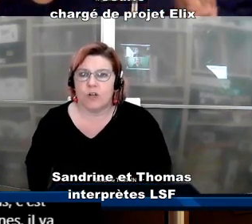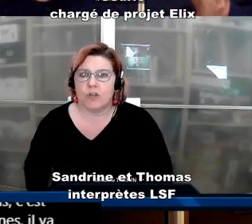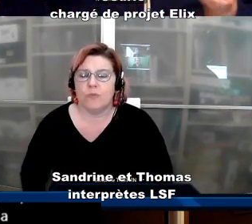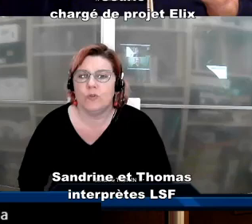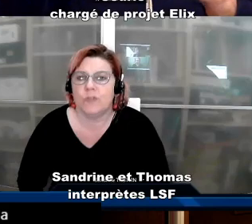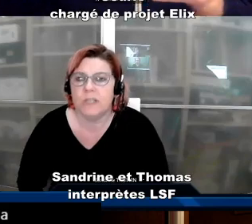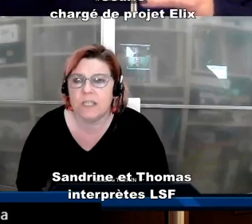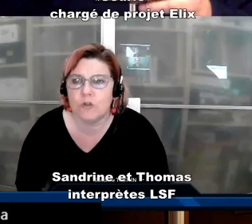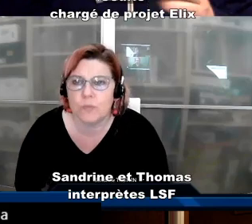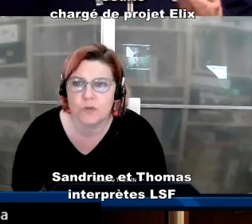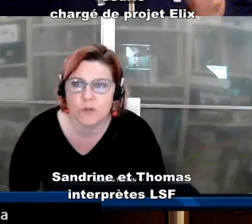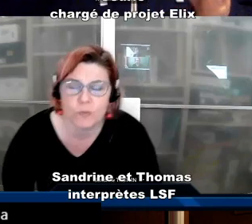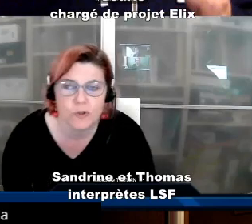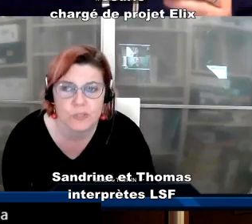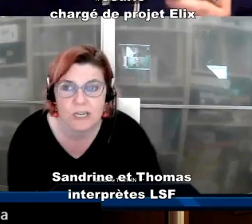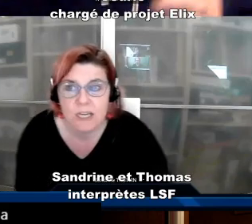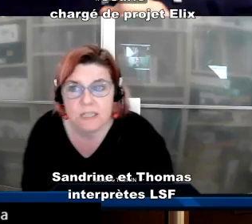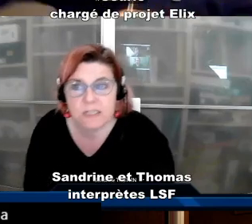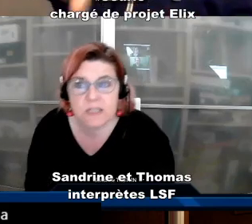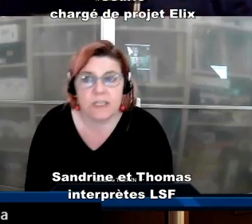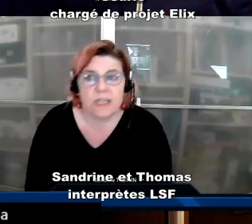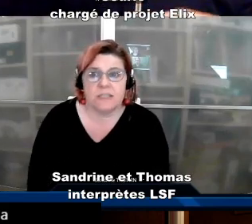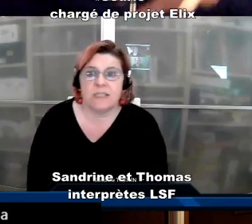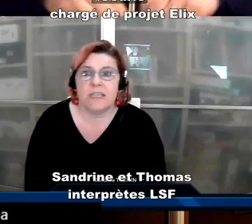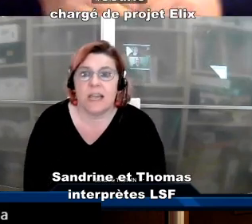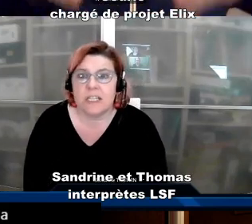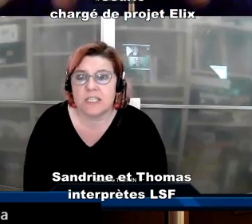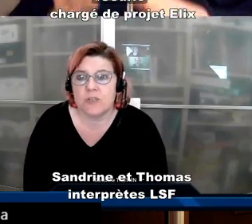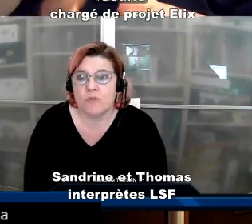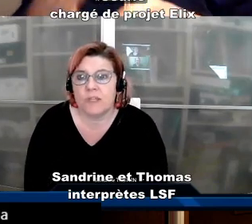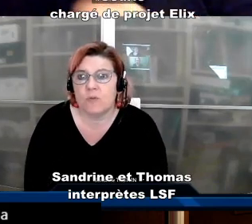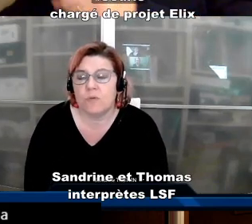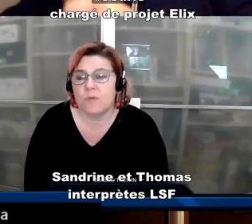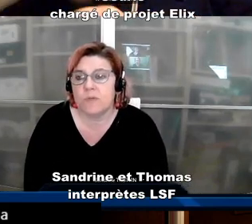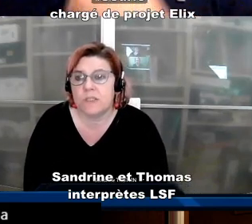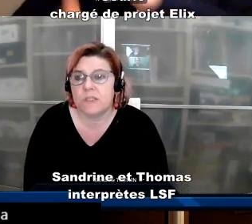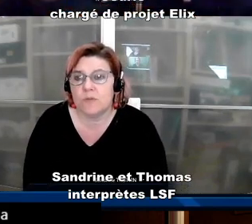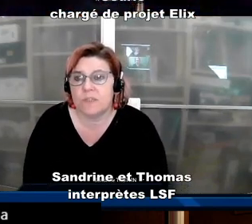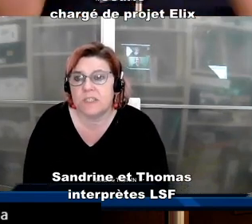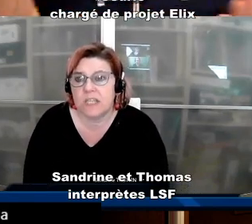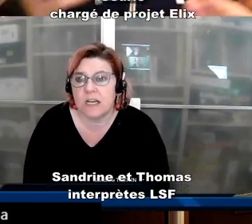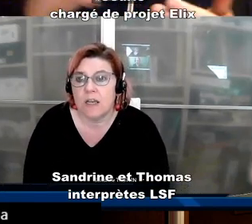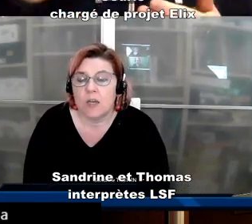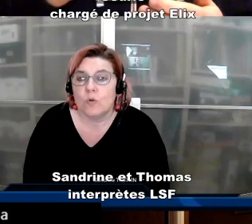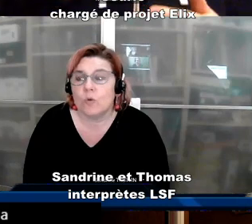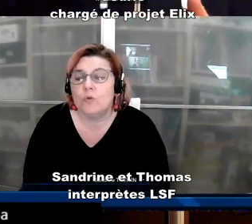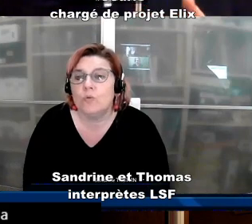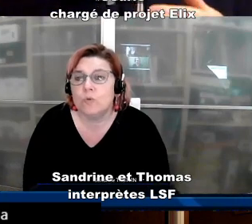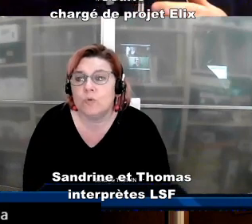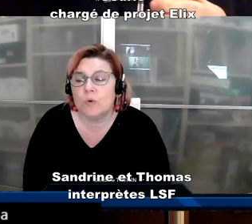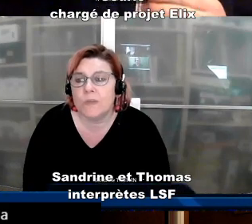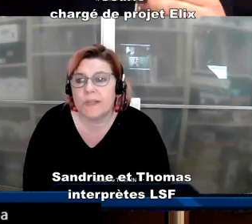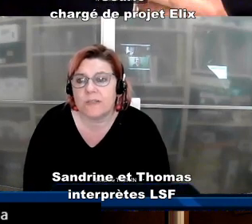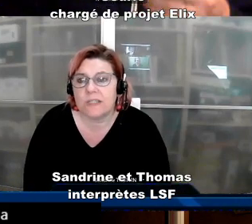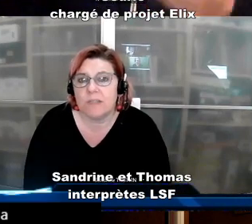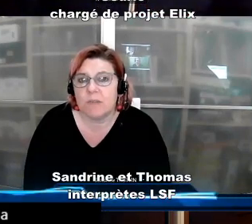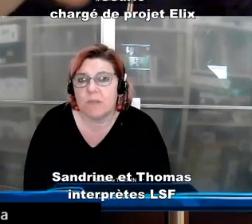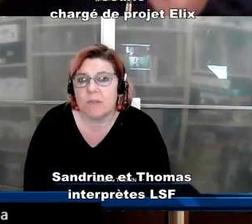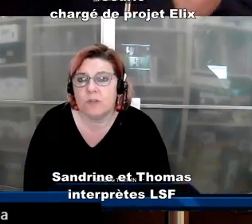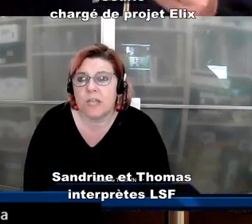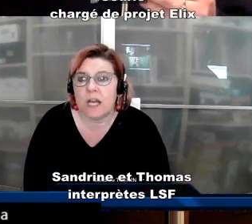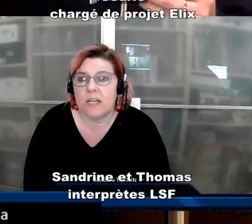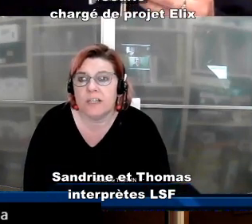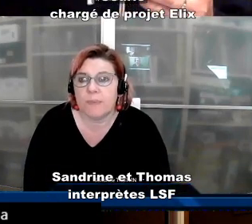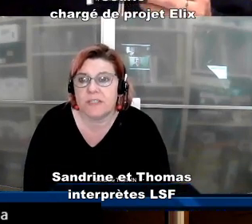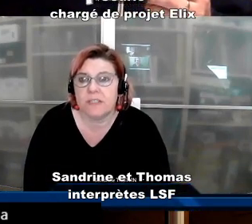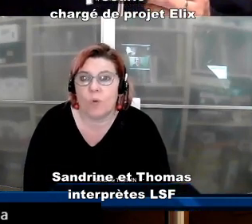et à mesure dans la communauté, de plus en plus, jusqu'à ce qu'il y en ait un qui se dégage et qui devienne le signe officiel. Donc, nous, non, on n'est pas dans cette démarche